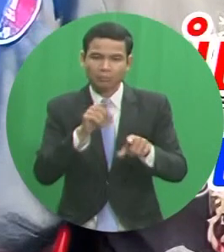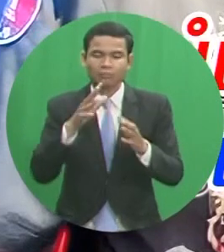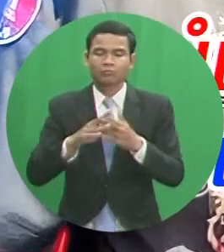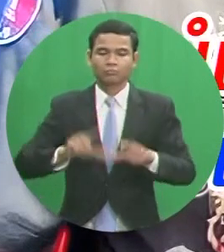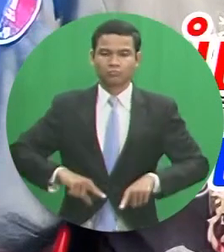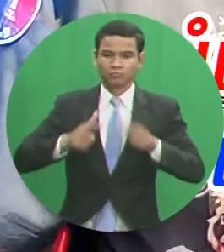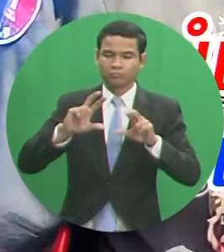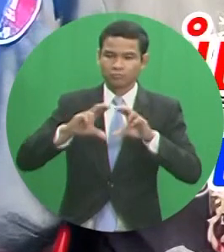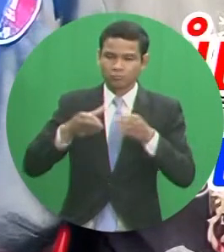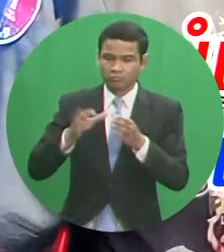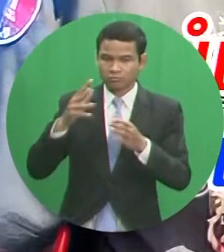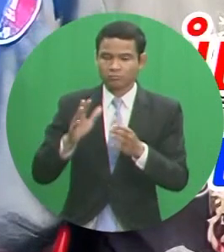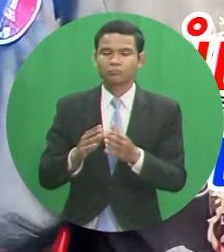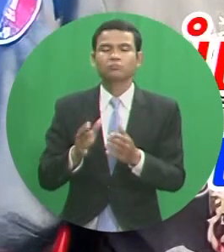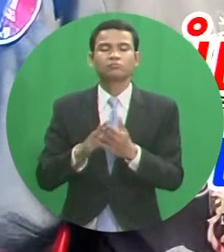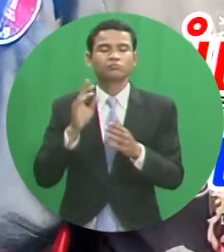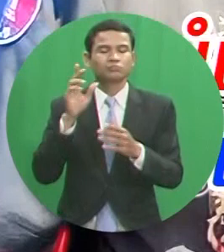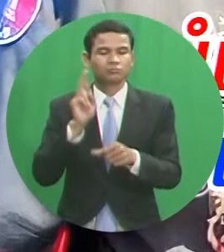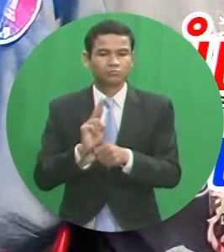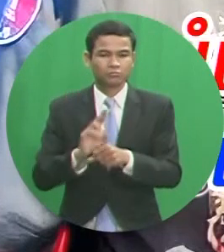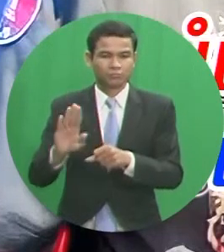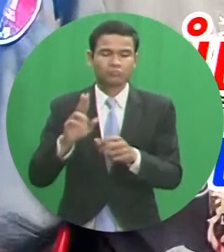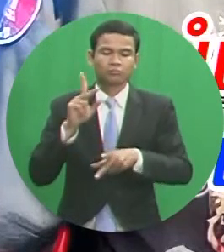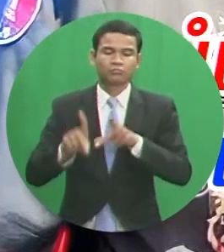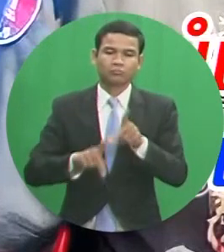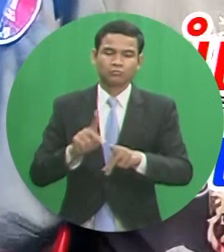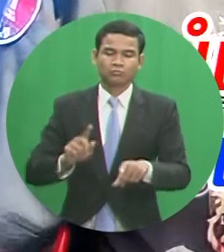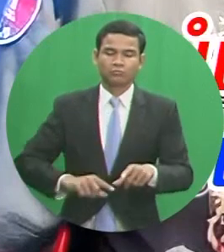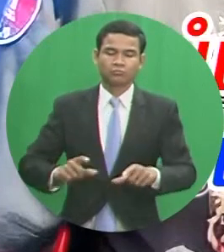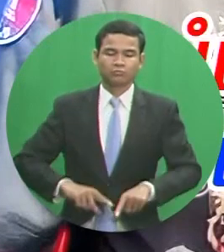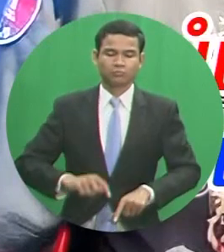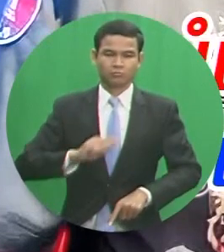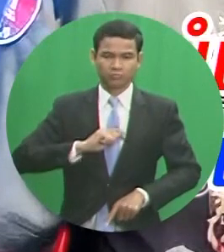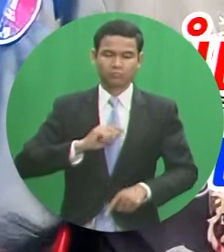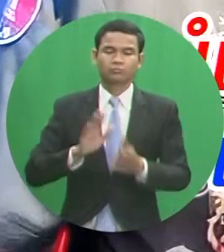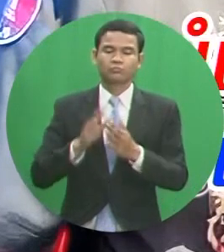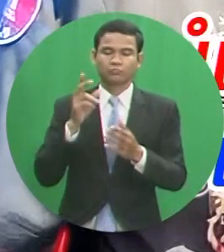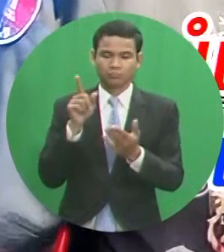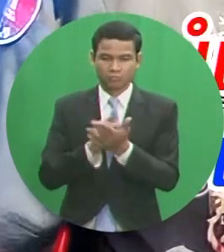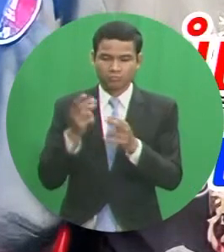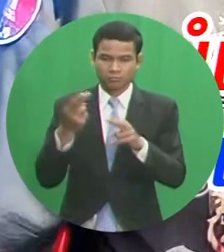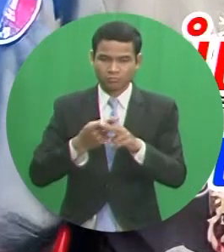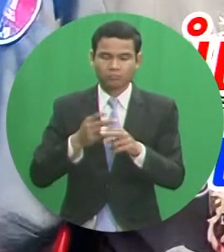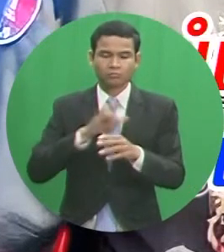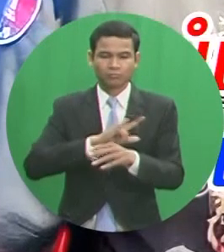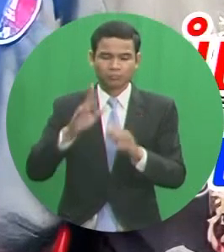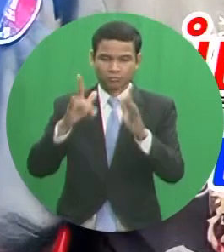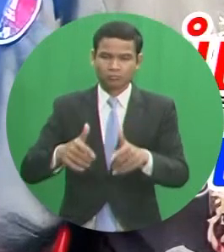กิจสังคมเจียเปราะกันได้ระบอบประชาชนส้มยกเตยอันวัดไอเมียนประสิทธิภาพ